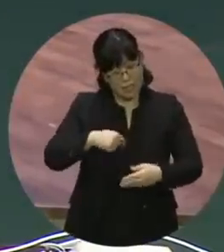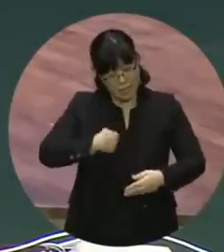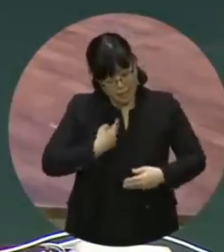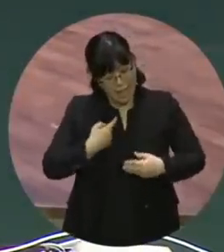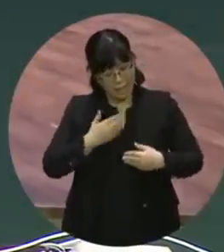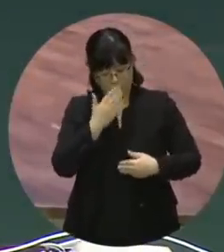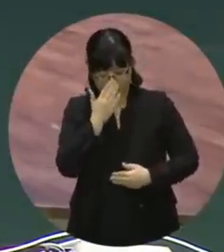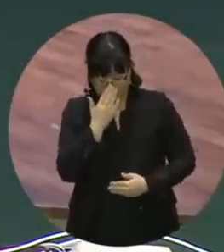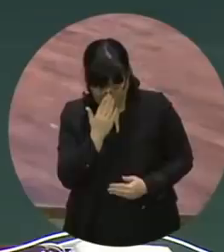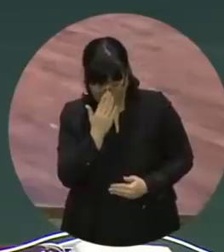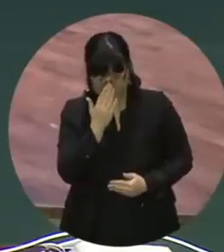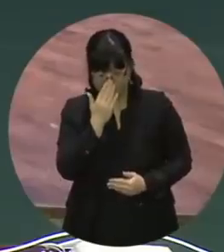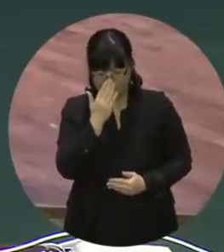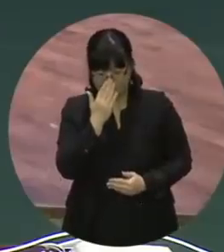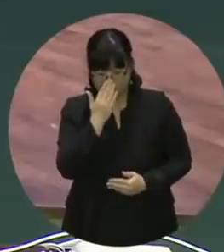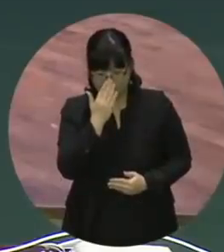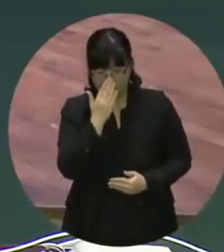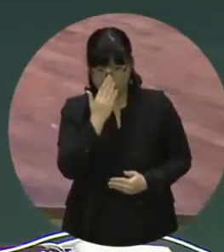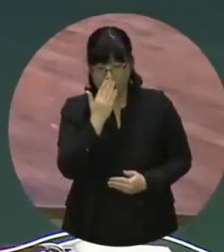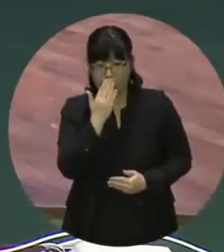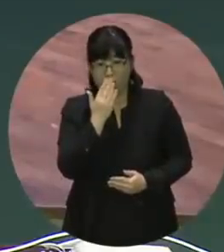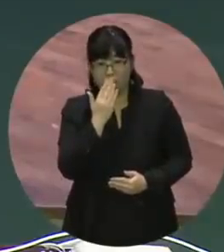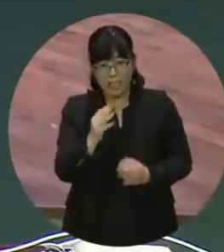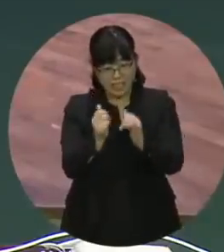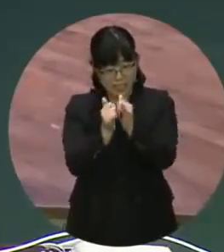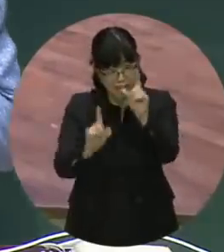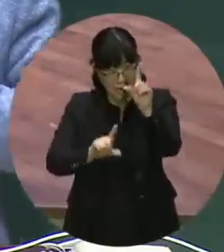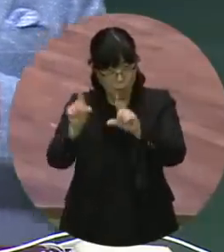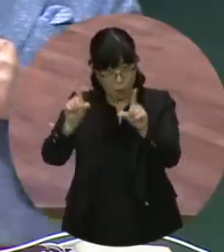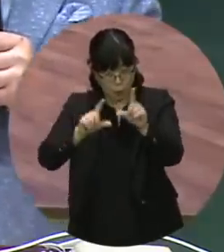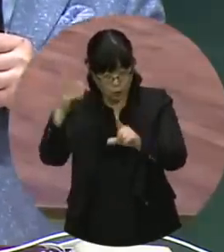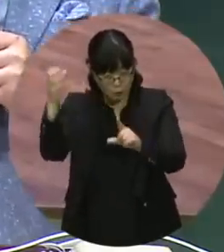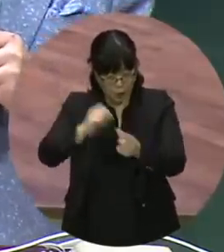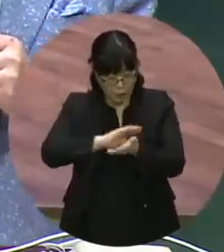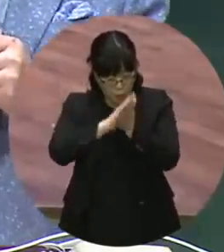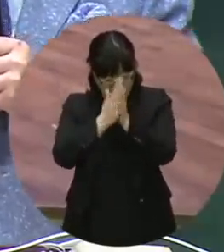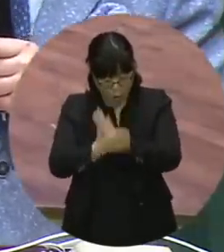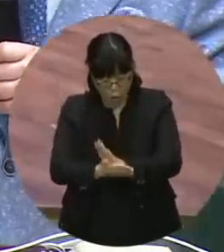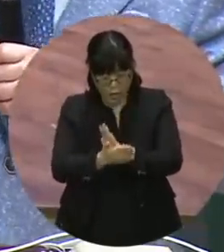자기를 낮추시고 묵상해 자기를 낮추시고